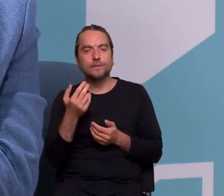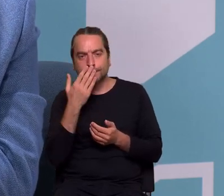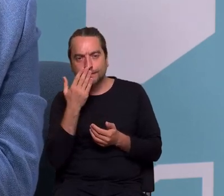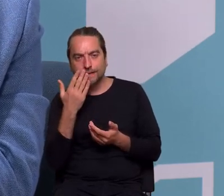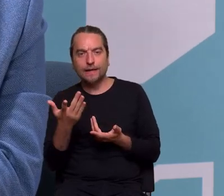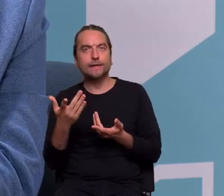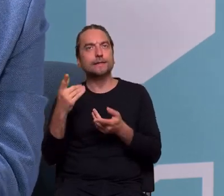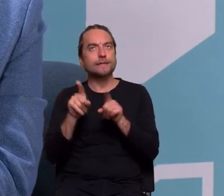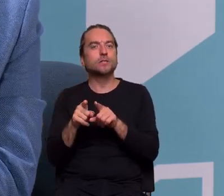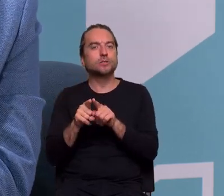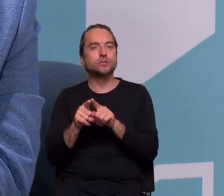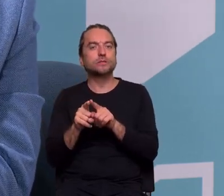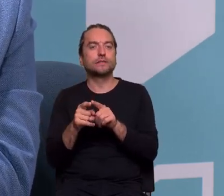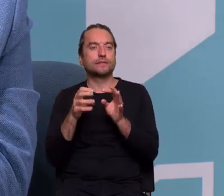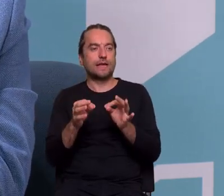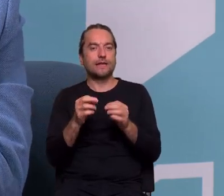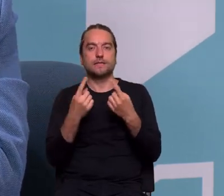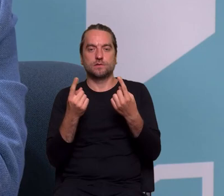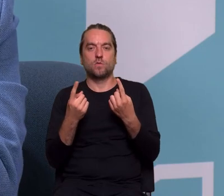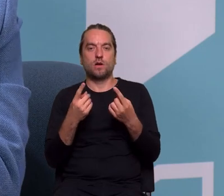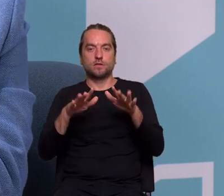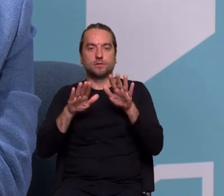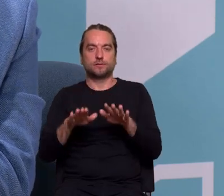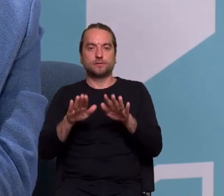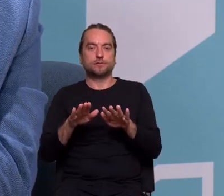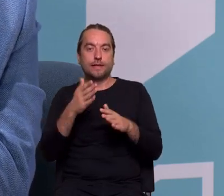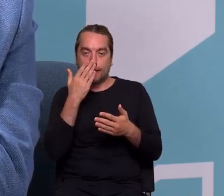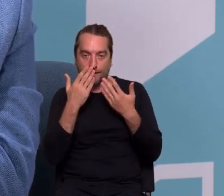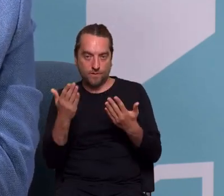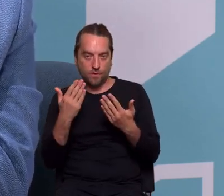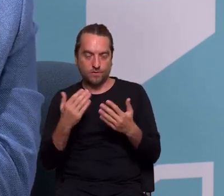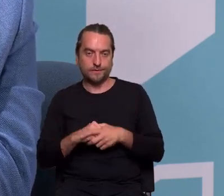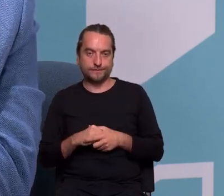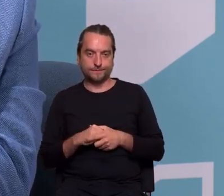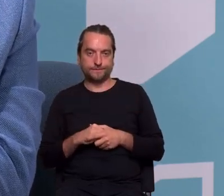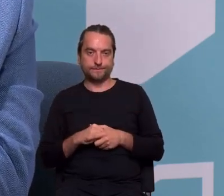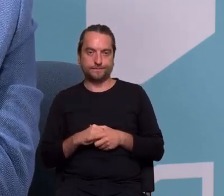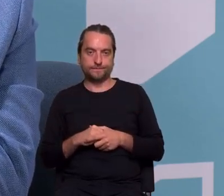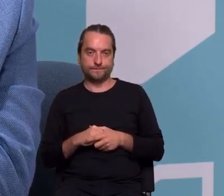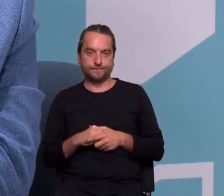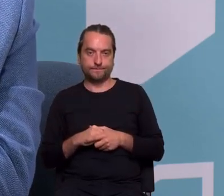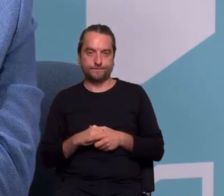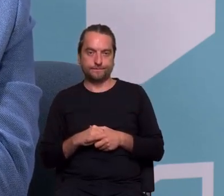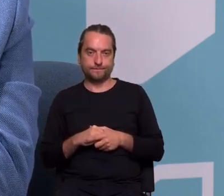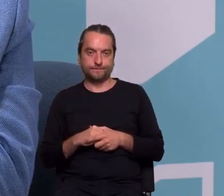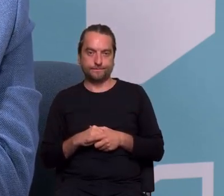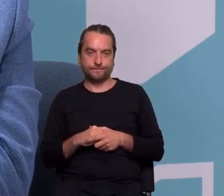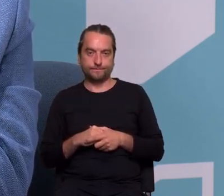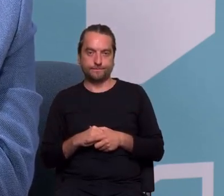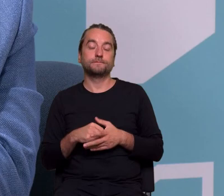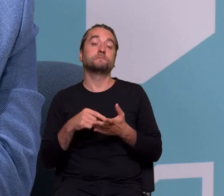tym, co było, co zastaliśmy, prawda? I w tym znaczeniu wydaje mi się, że to jest